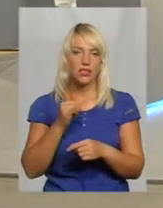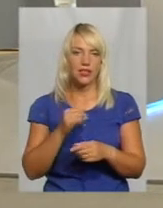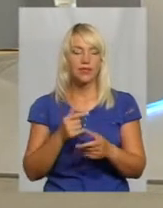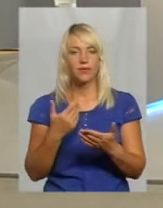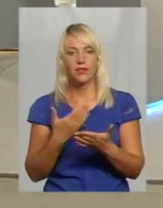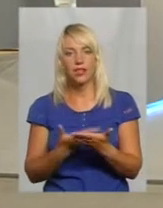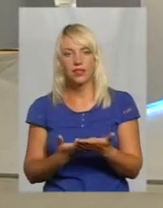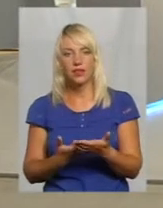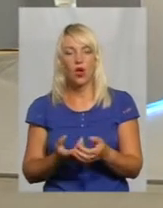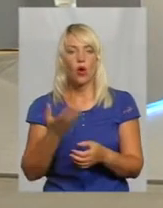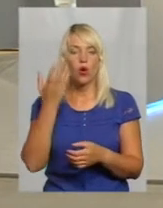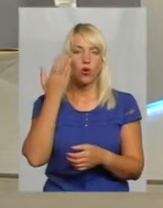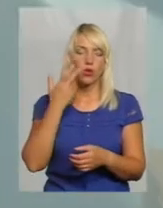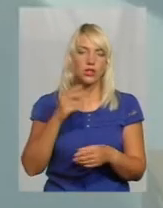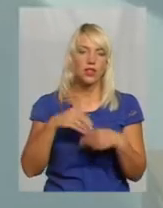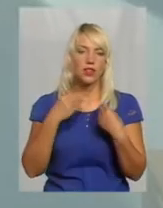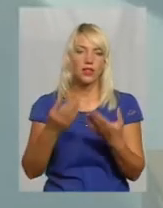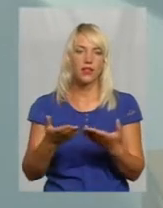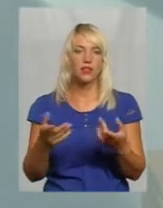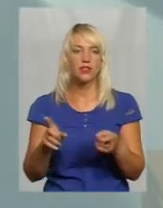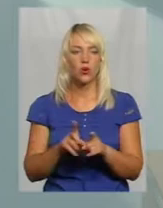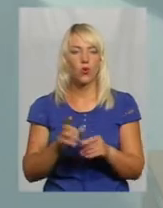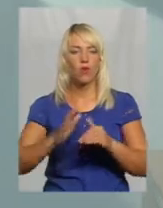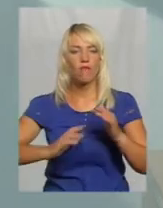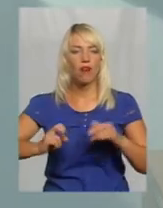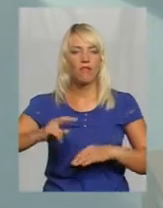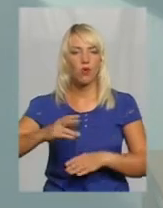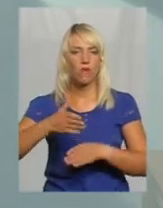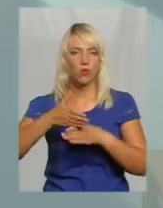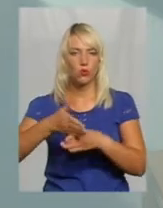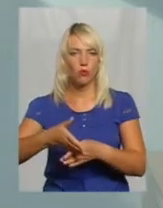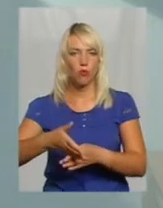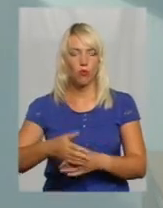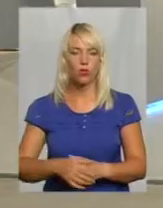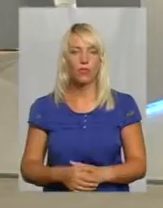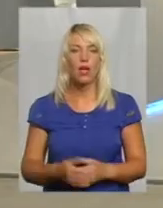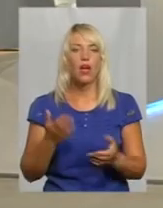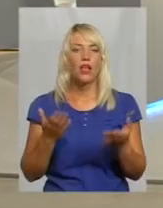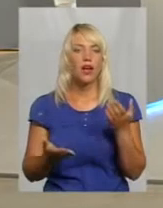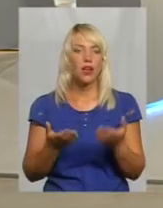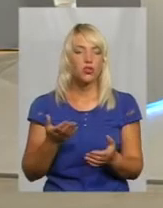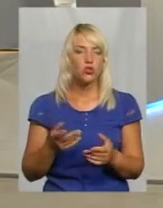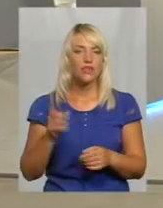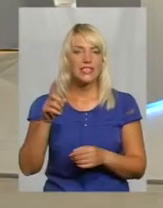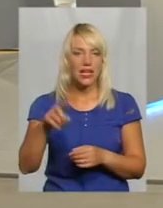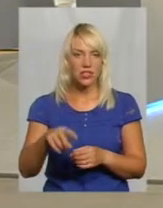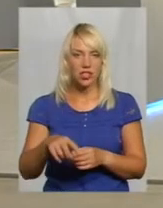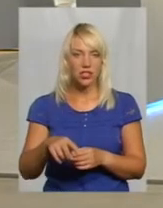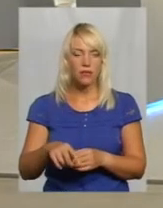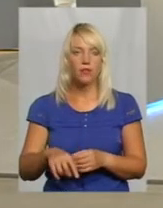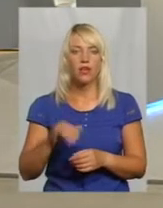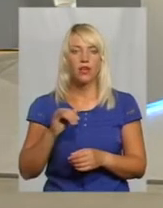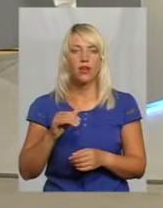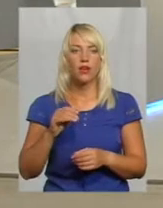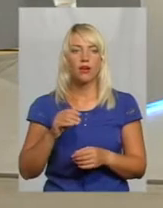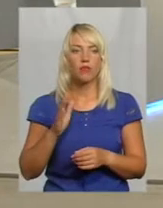десь колись надати якусь таку кваліфіковану допомогу. А якщо все ж таки попит